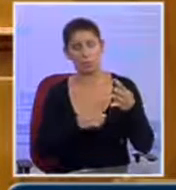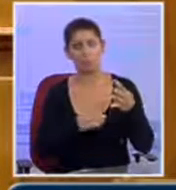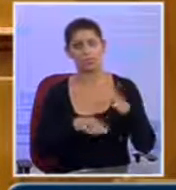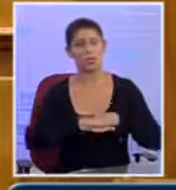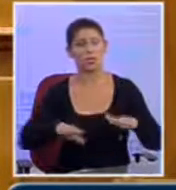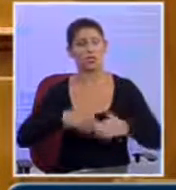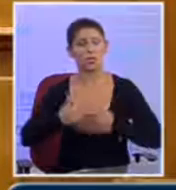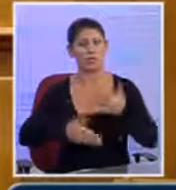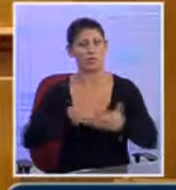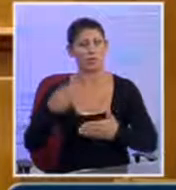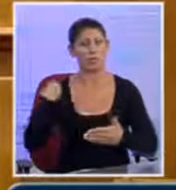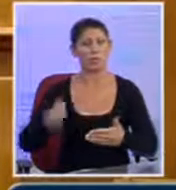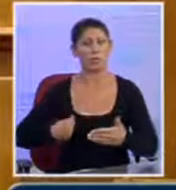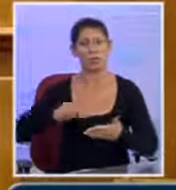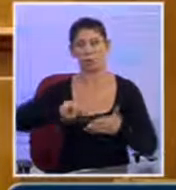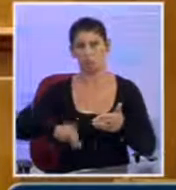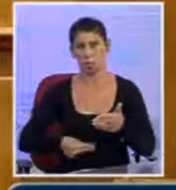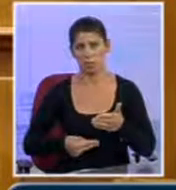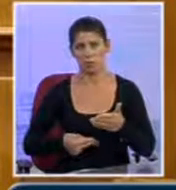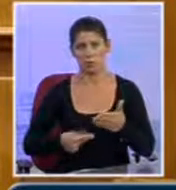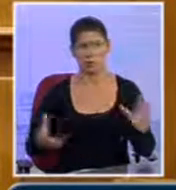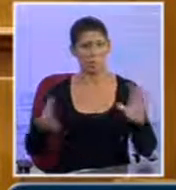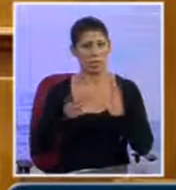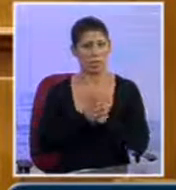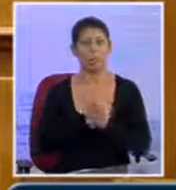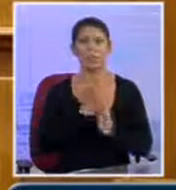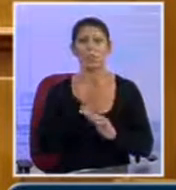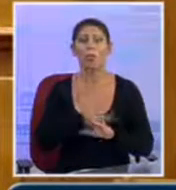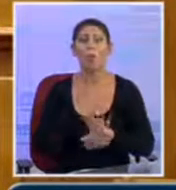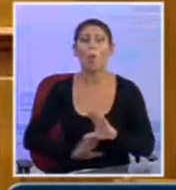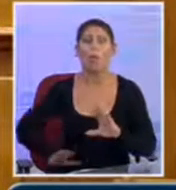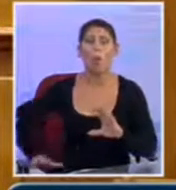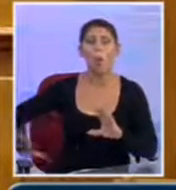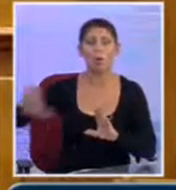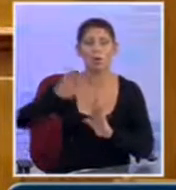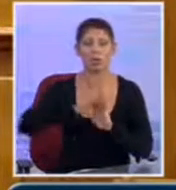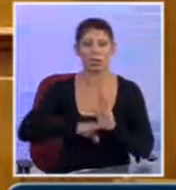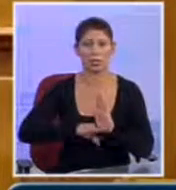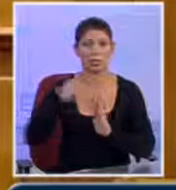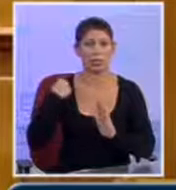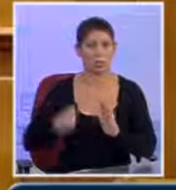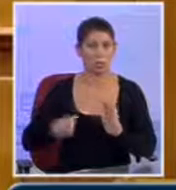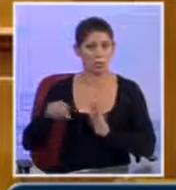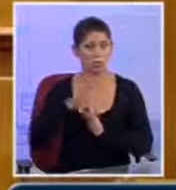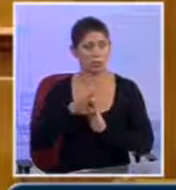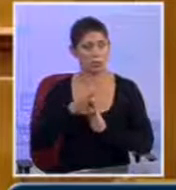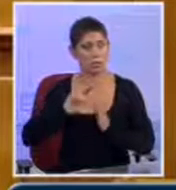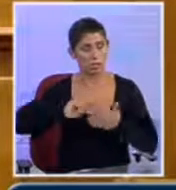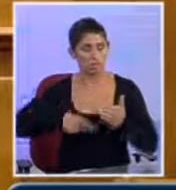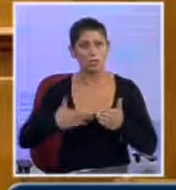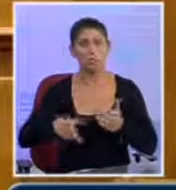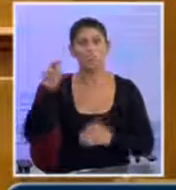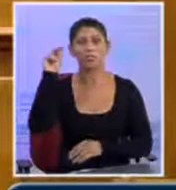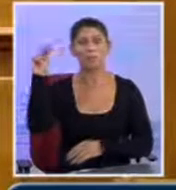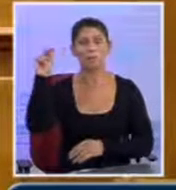της διαδικασίας των δημόσιων συμβάσεων. Η ενοποίηση δηλαδή όλου του συστήματος των δημόσιων συμβάσεων αποτελεί δέσμευση της χώρας